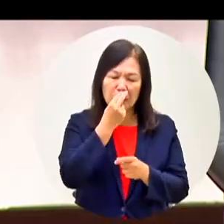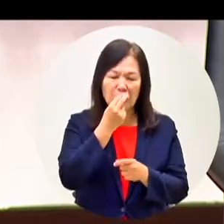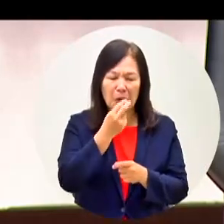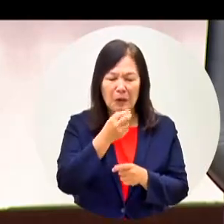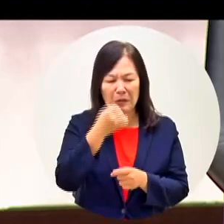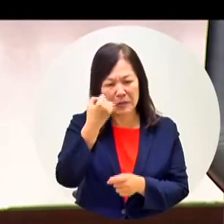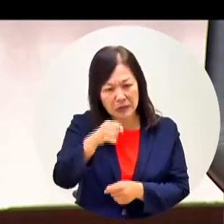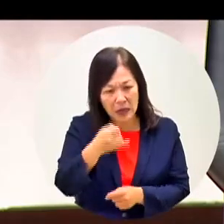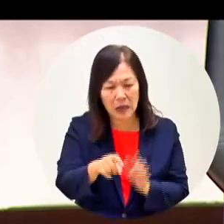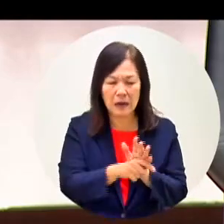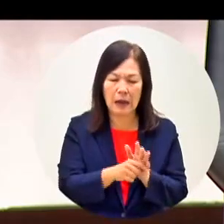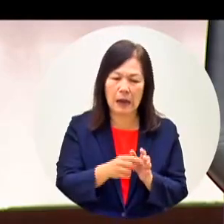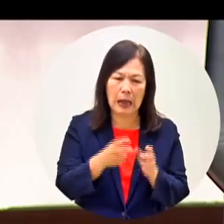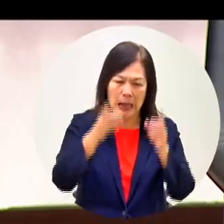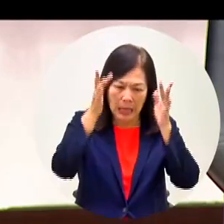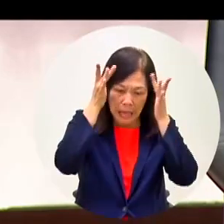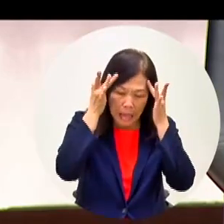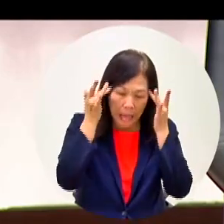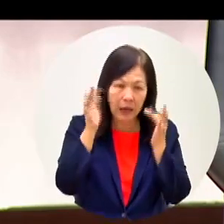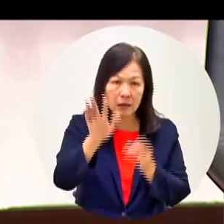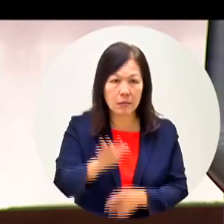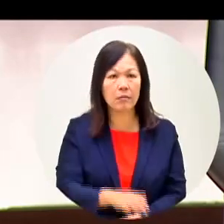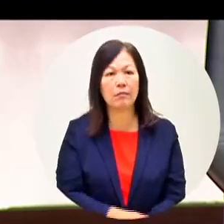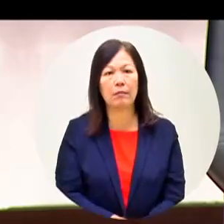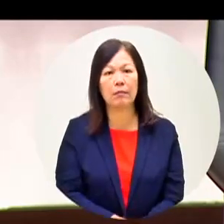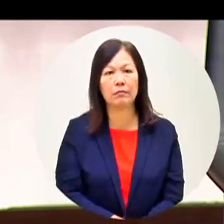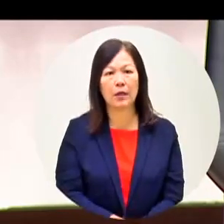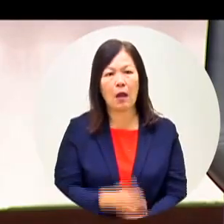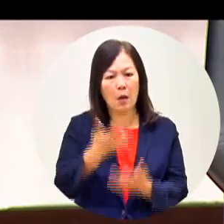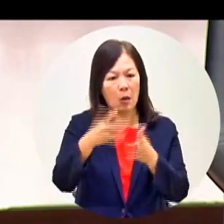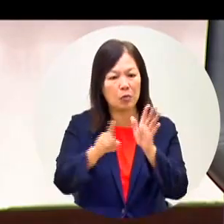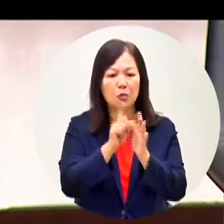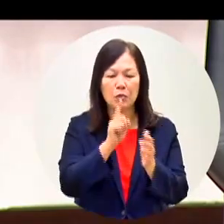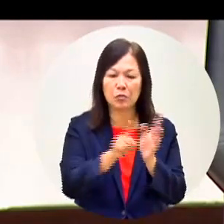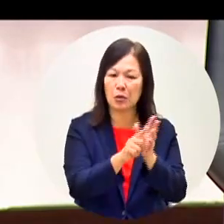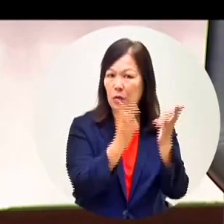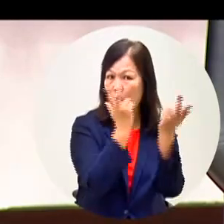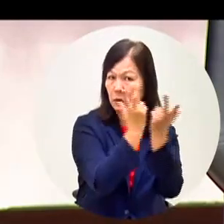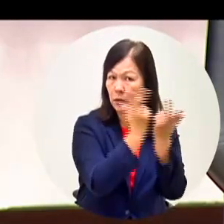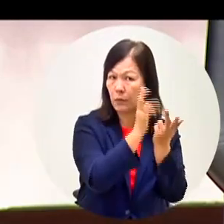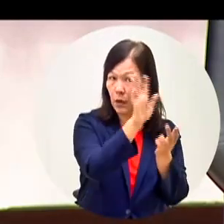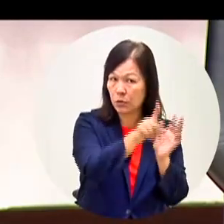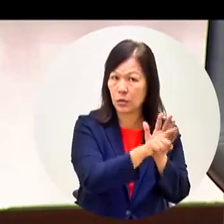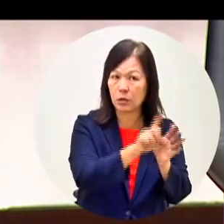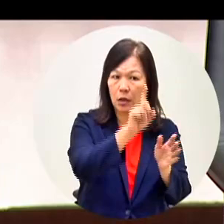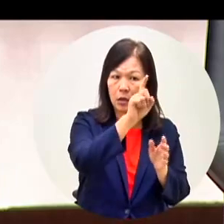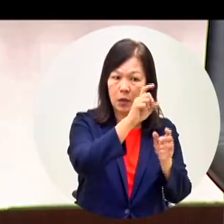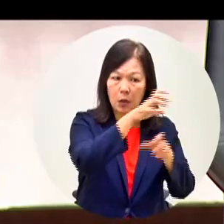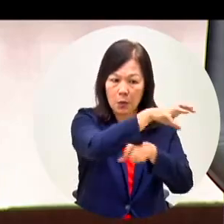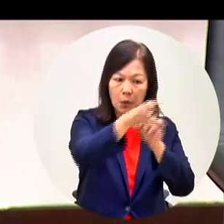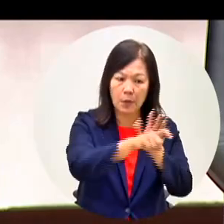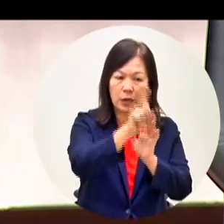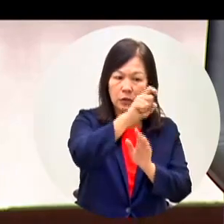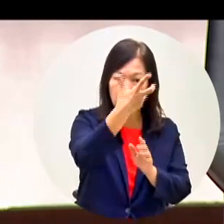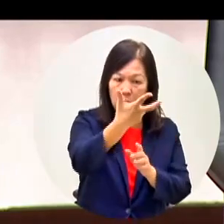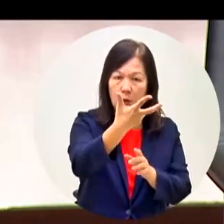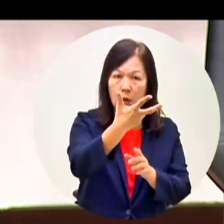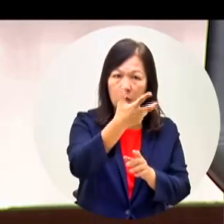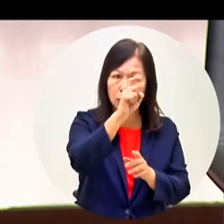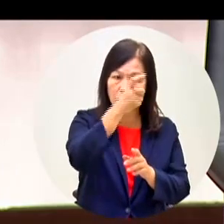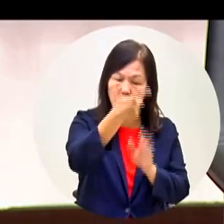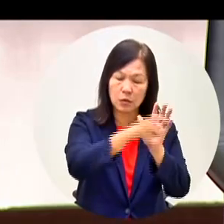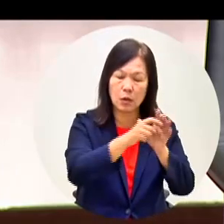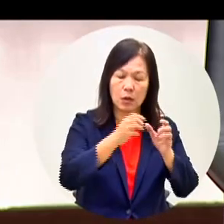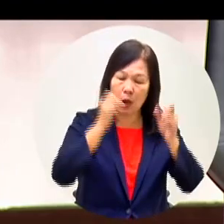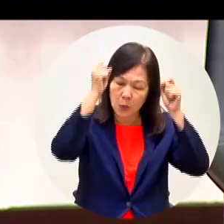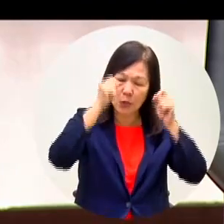多人说新北市有16座的国民运动中心，高雄为什么一座